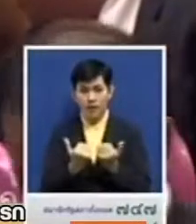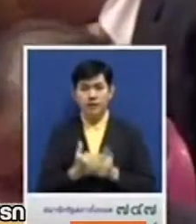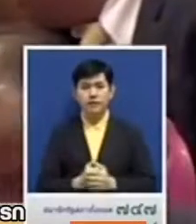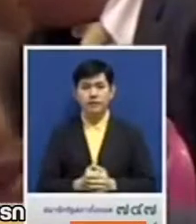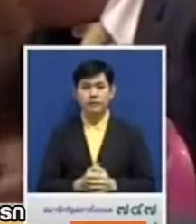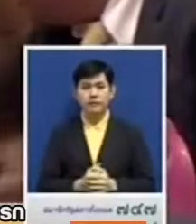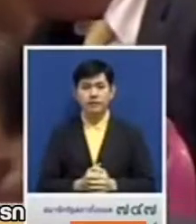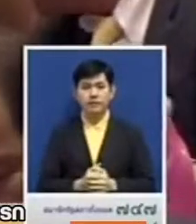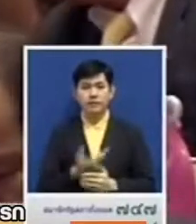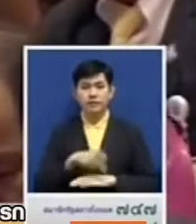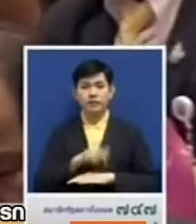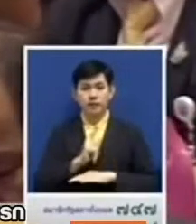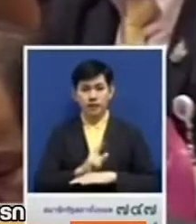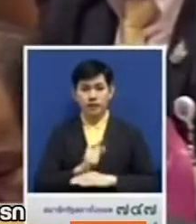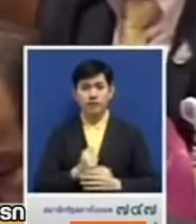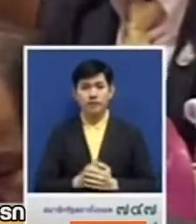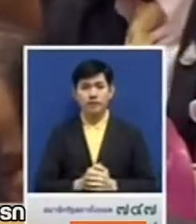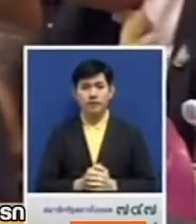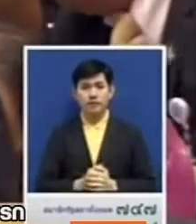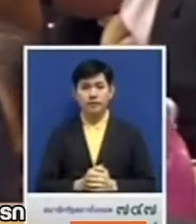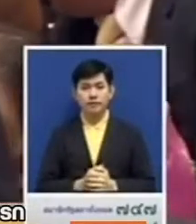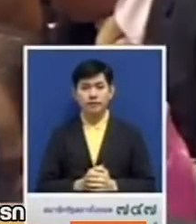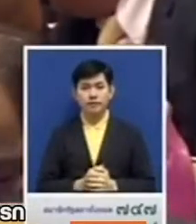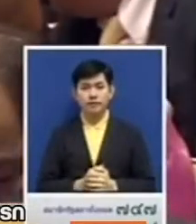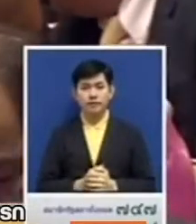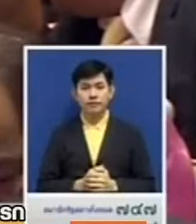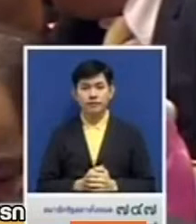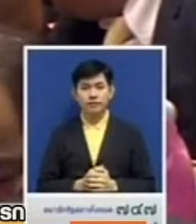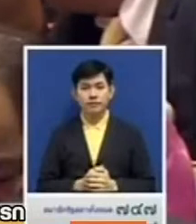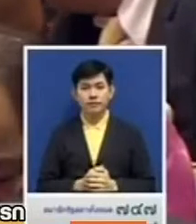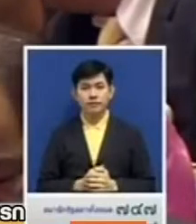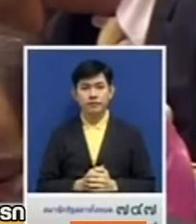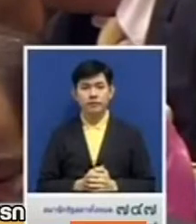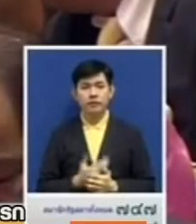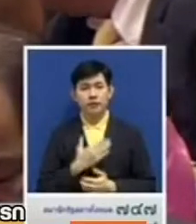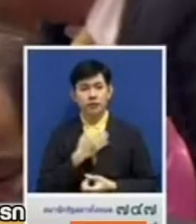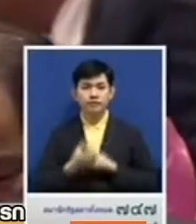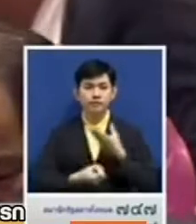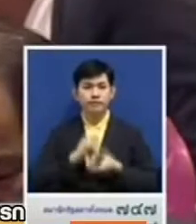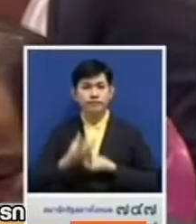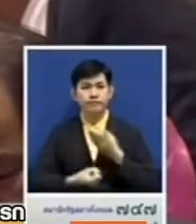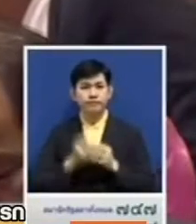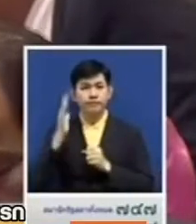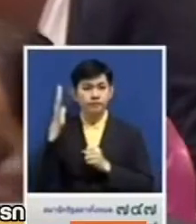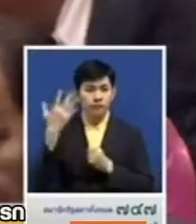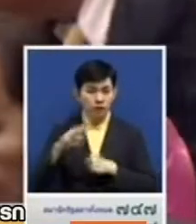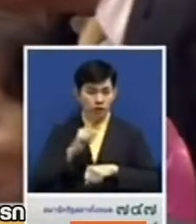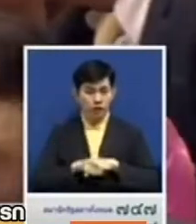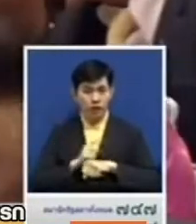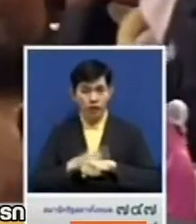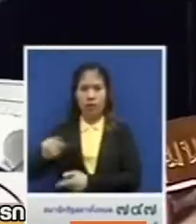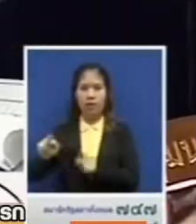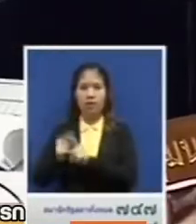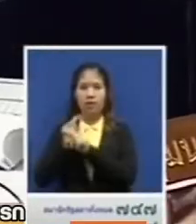จากภาพนี้ท่านจะคอยจดข้อมูลตลอดเลยนะฮะเวลามีใครอภิปราย จริงๆถ้าเกิดสมมติว่าท่านมีพวกโปรแกรมที่เป็นแบบดิกเตอร์